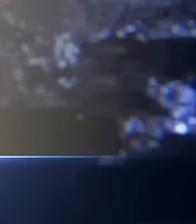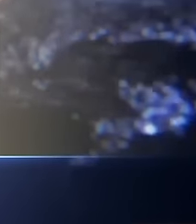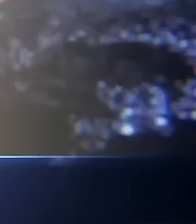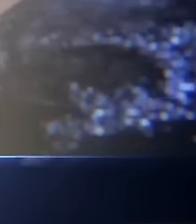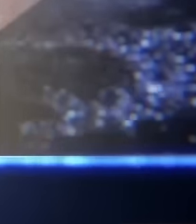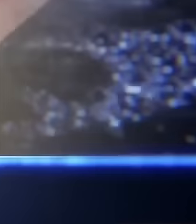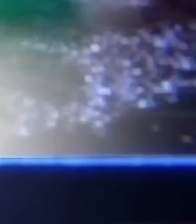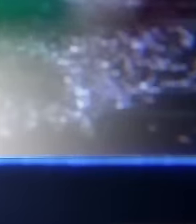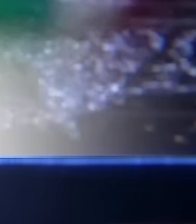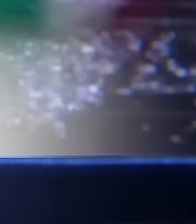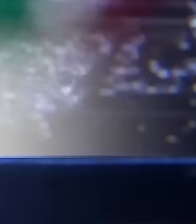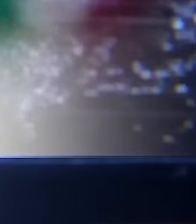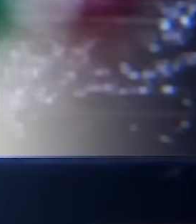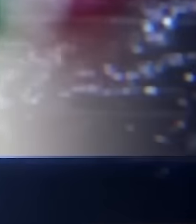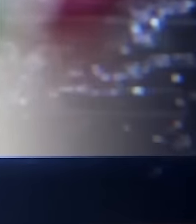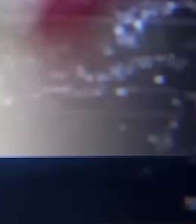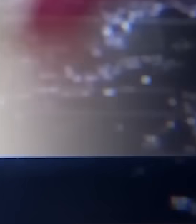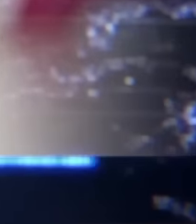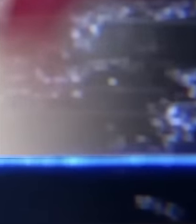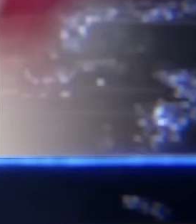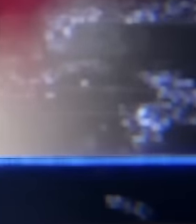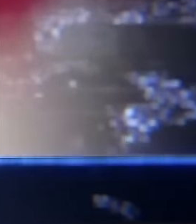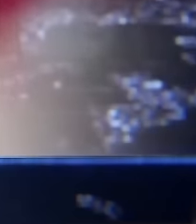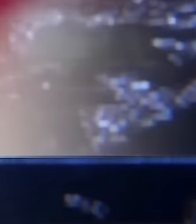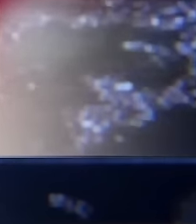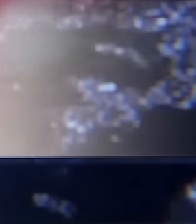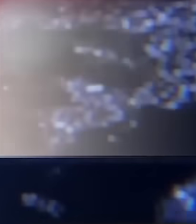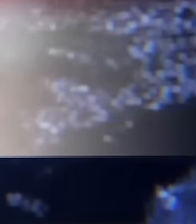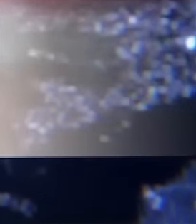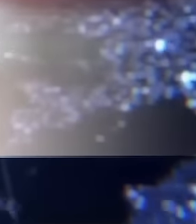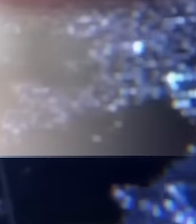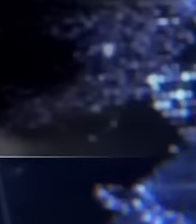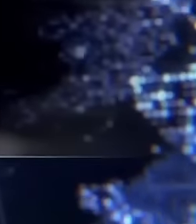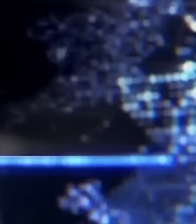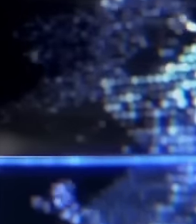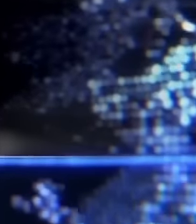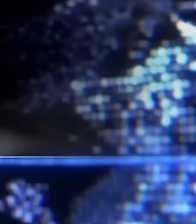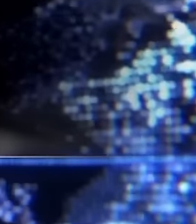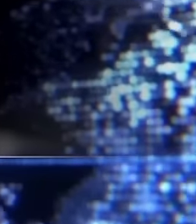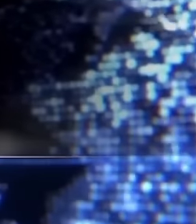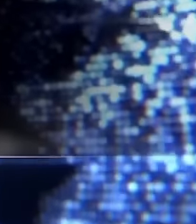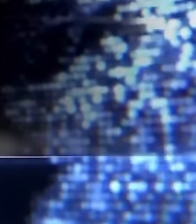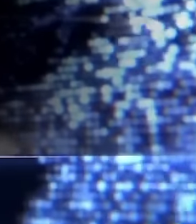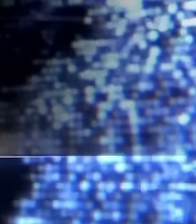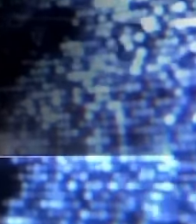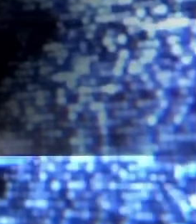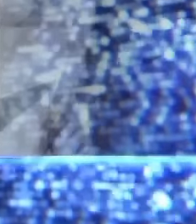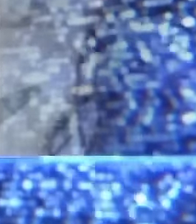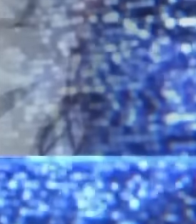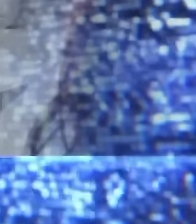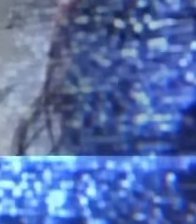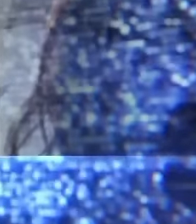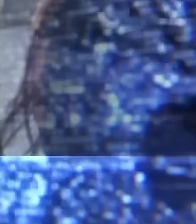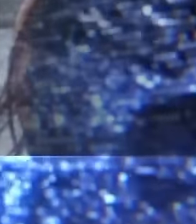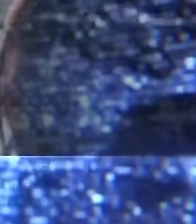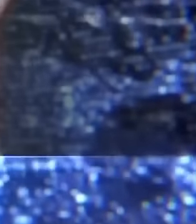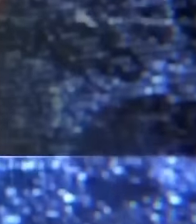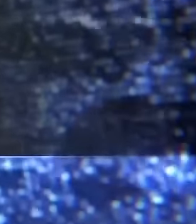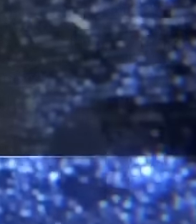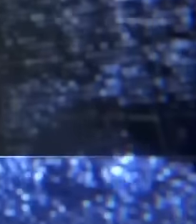New York Times zbulon se në Shtetet e Bashkuara të Amerikës ka nisur testimi një ilaçi për rritjen e jetëgjatësisë. Rapamnacina besohet